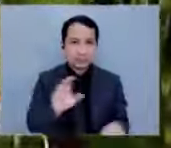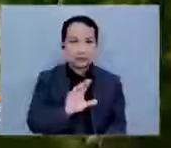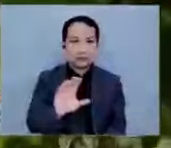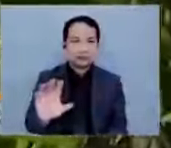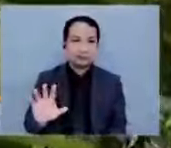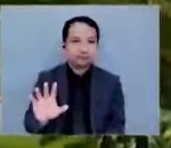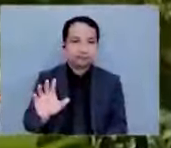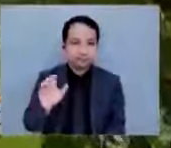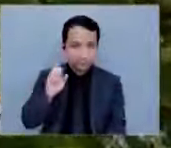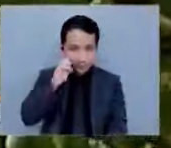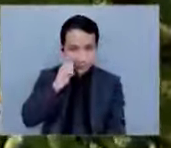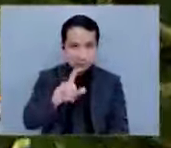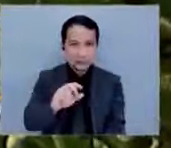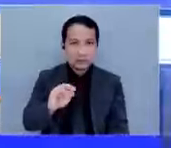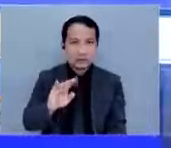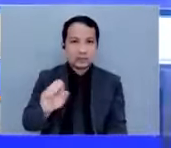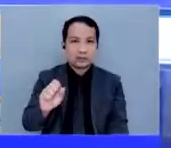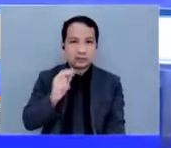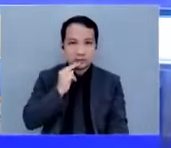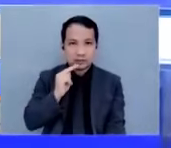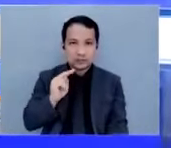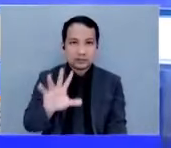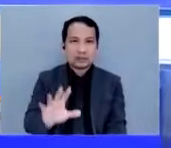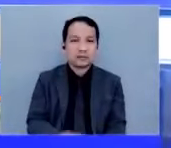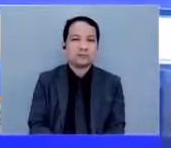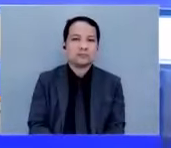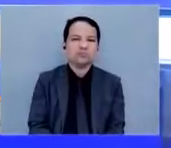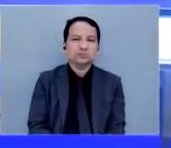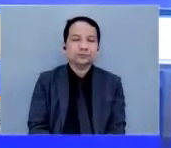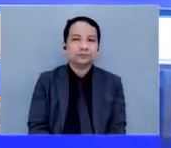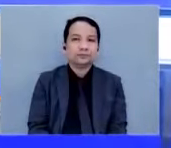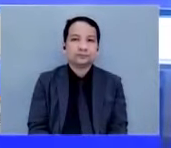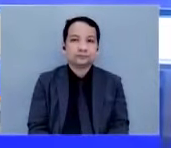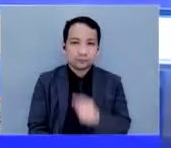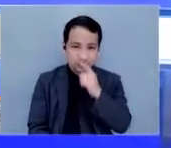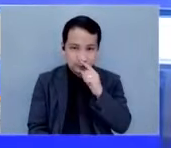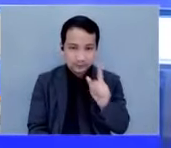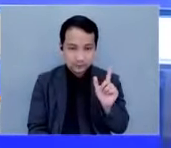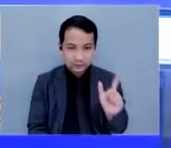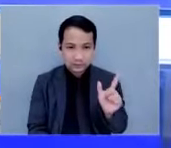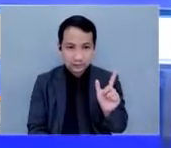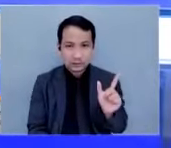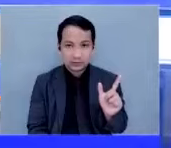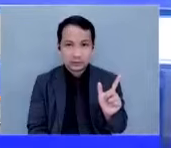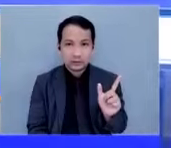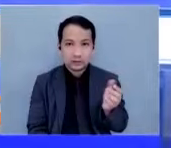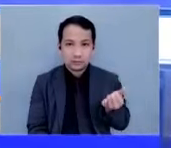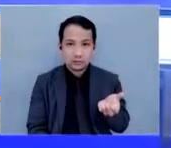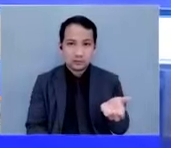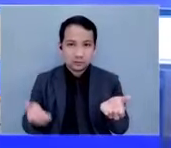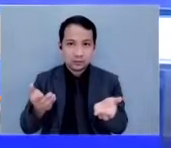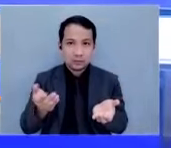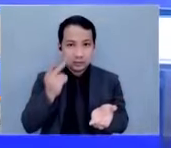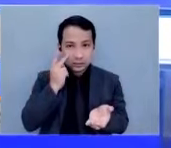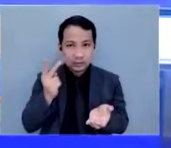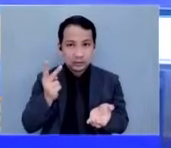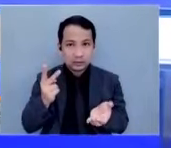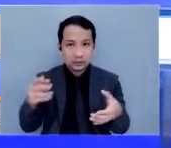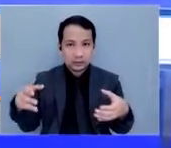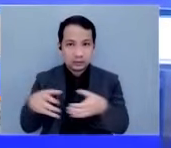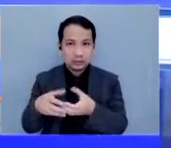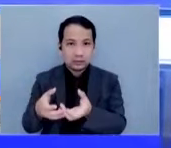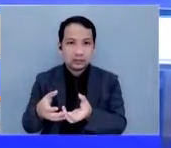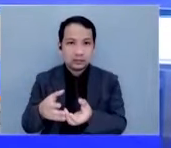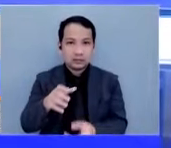Elaine Fulgencio, News 5. Mahigit 20 Chinese maritime militia vessels ang namataang nagkumpulan sa Sabina